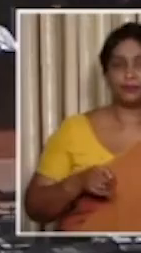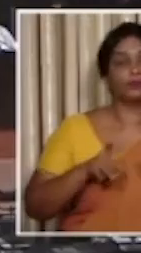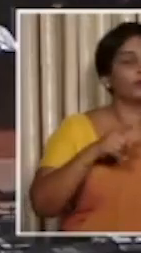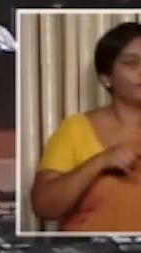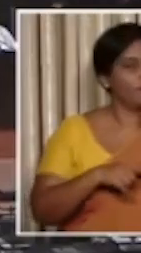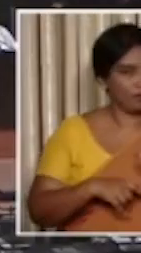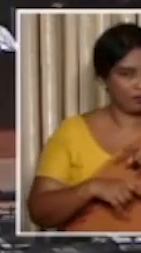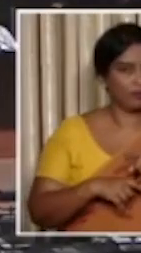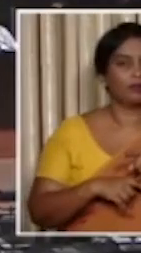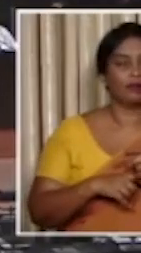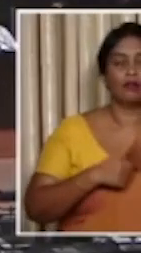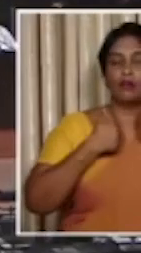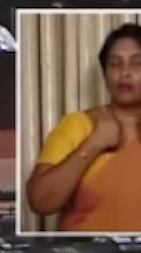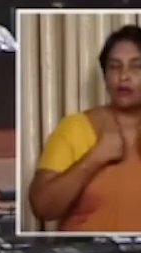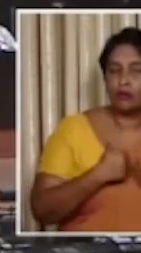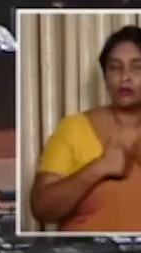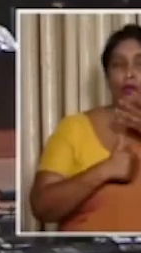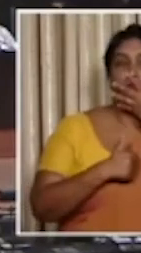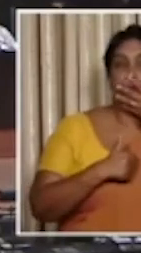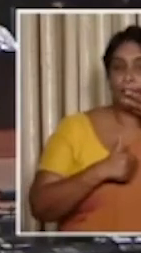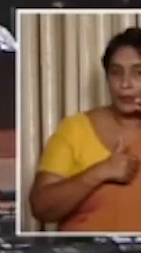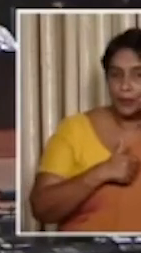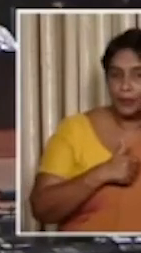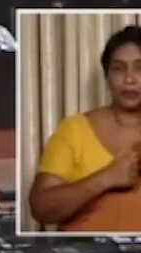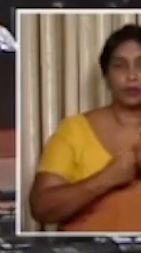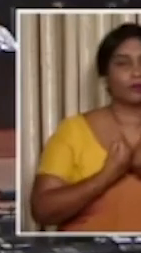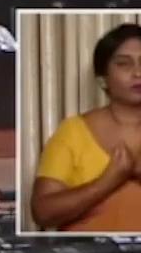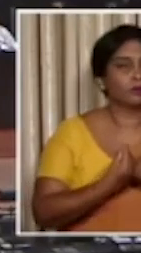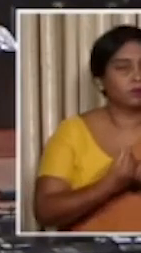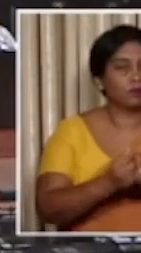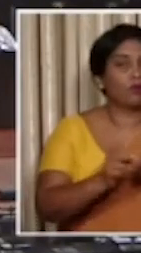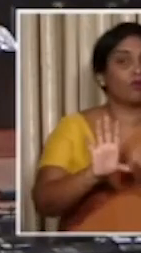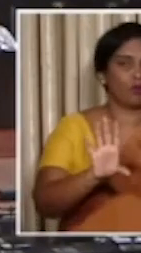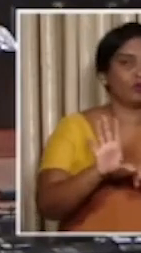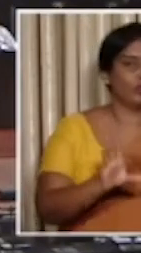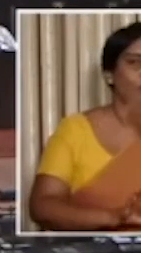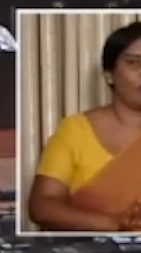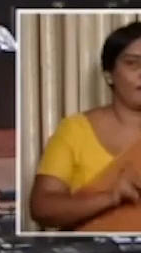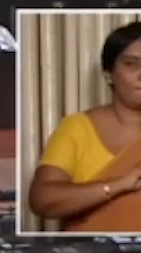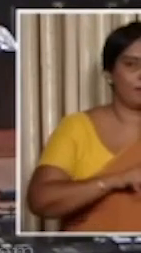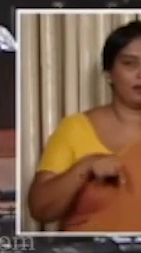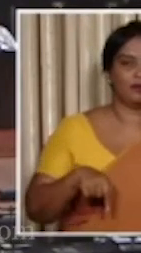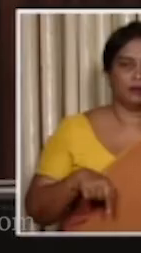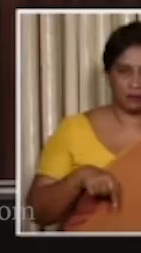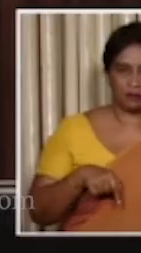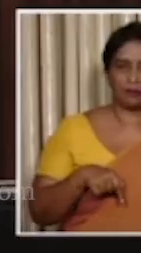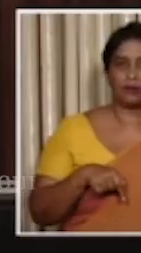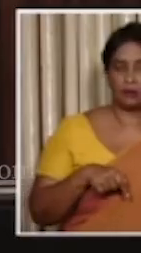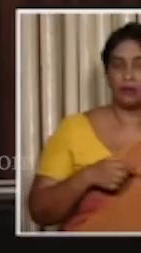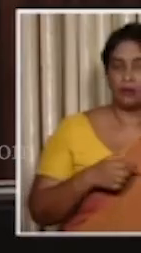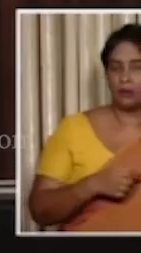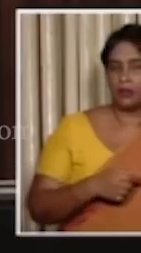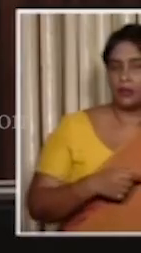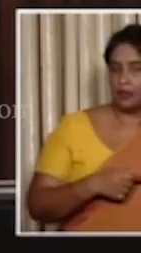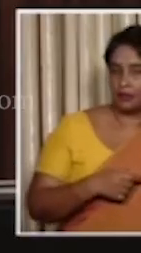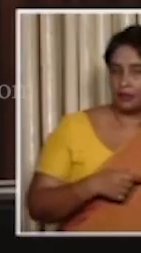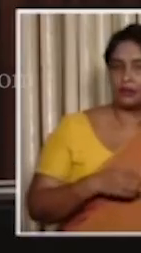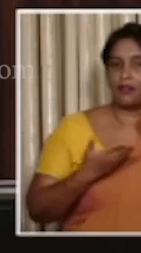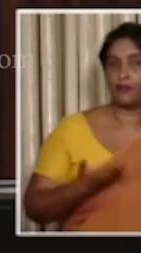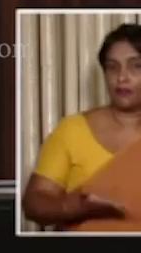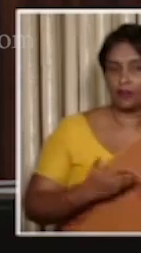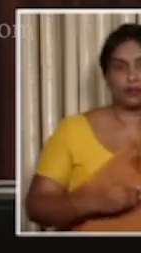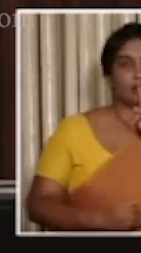එනිසා යහපත් පුරුදු වේගයෙන් පුරුදු කරන්න පුළුවන් පාර්ලිමේන්තුවක් මේක. මා හිතනවා අපේ